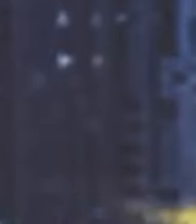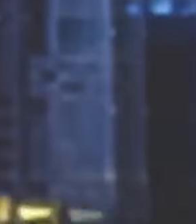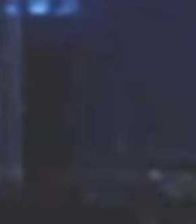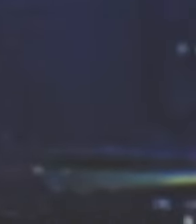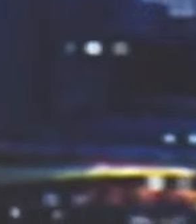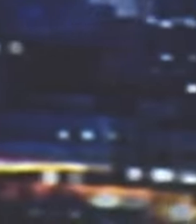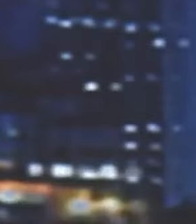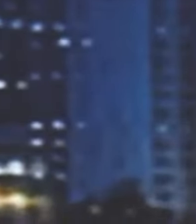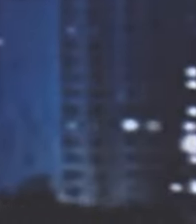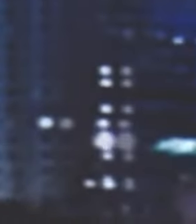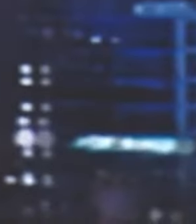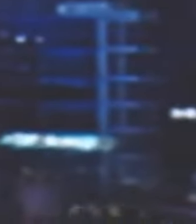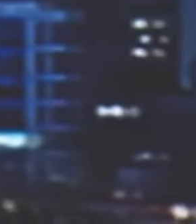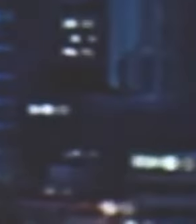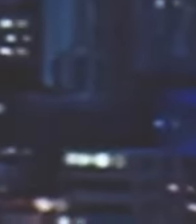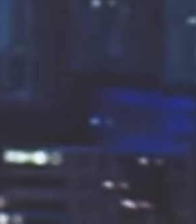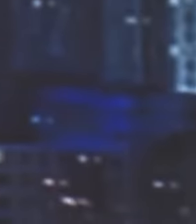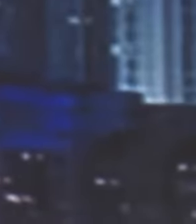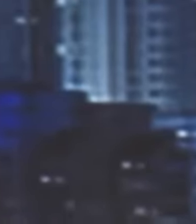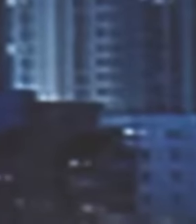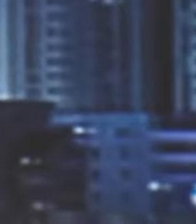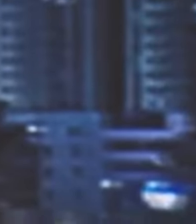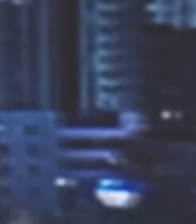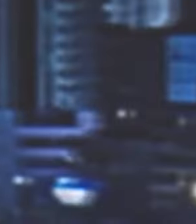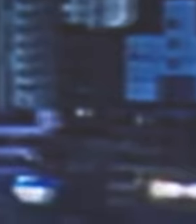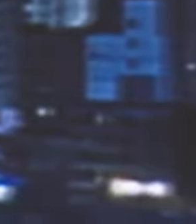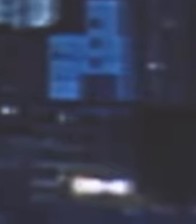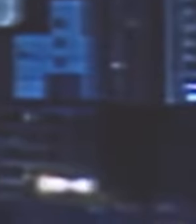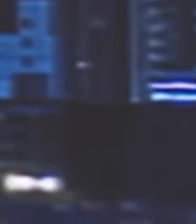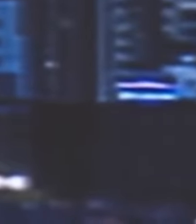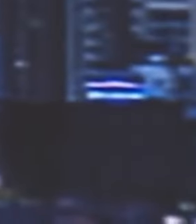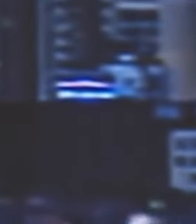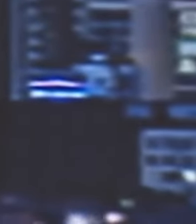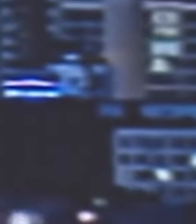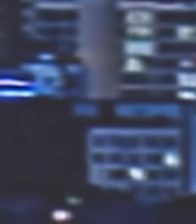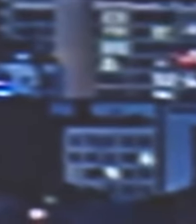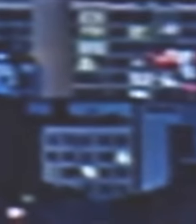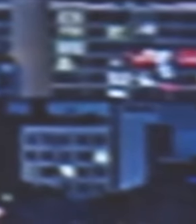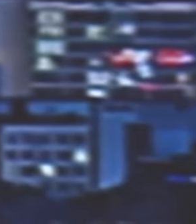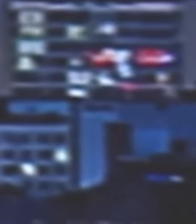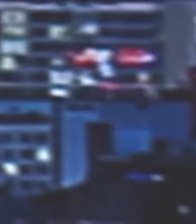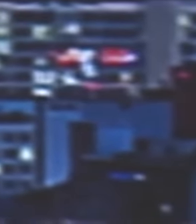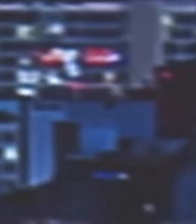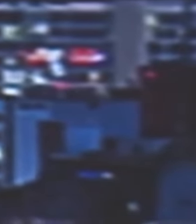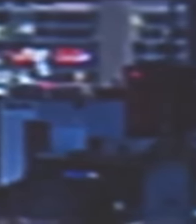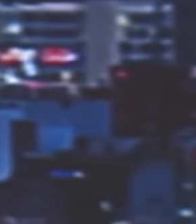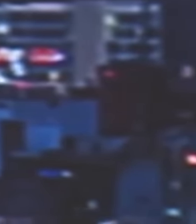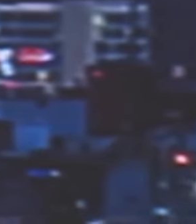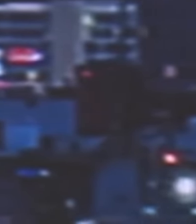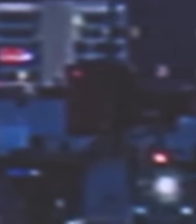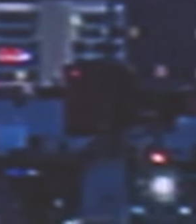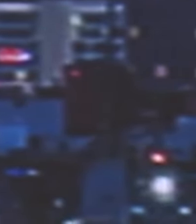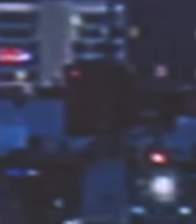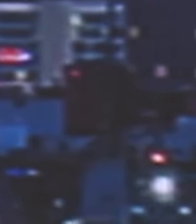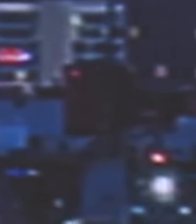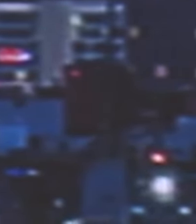JTBC 뉴스를 시청해 주셔서 고맙습니다. 저희는 저녁 6시 50분 뉴스룸에서 뵙겠습니다.